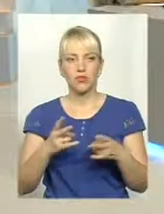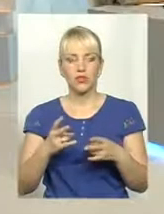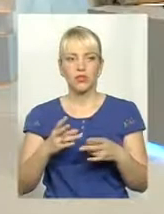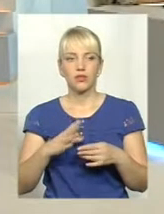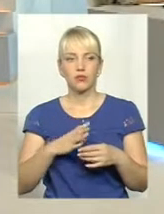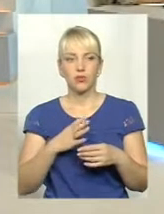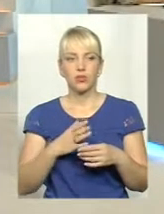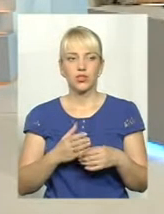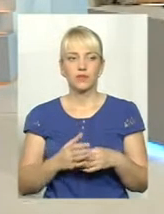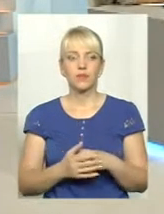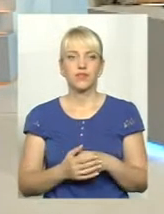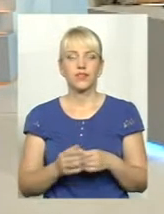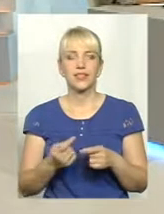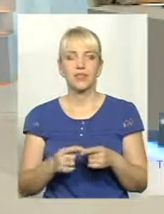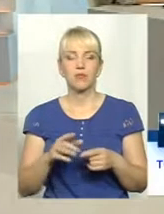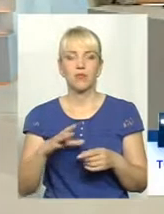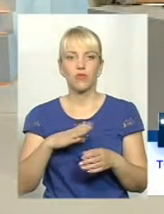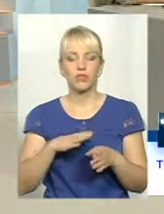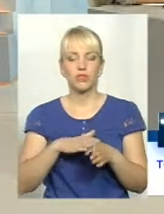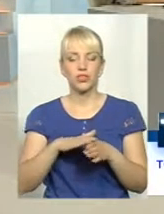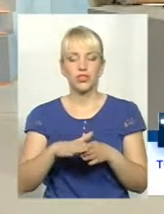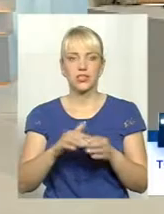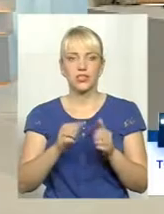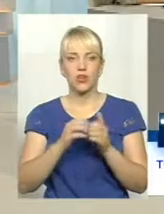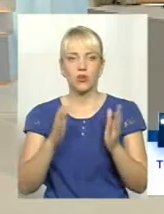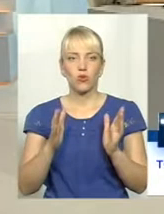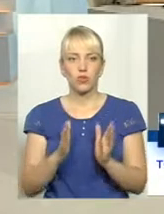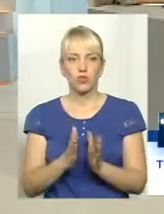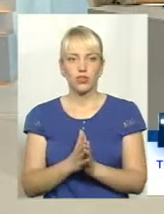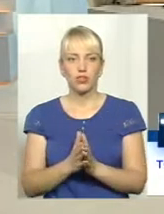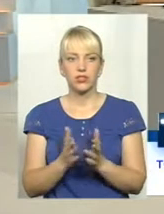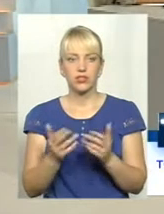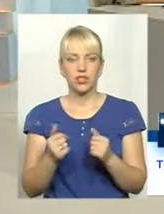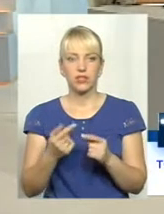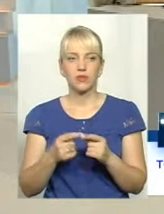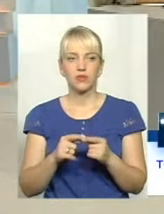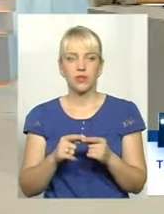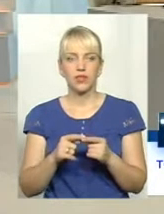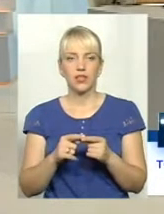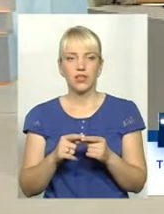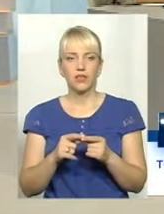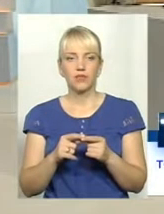саме на них зорієнтований буде бренд. Звичайно ж, не потрібно відкидати